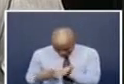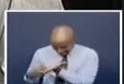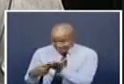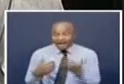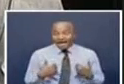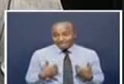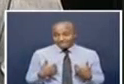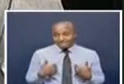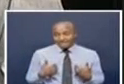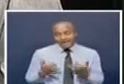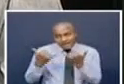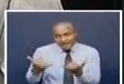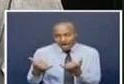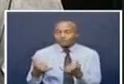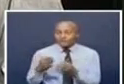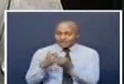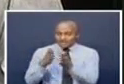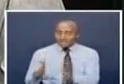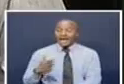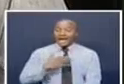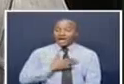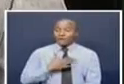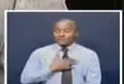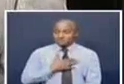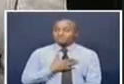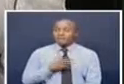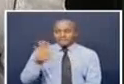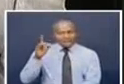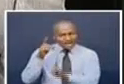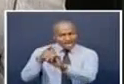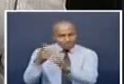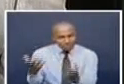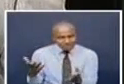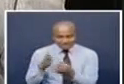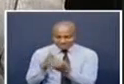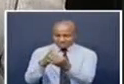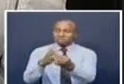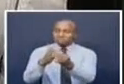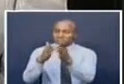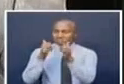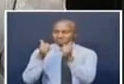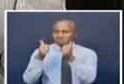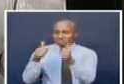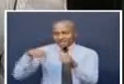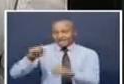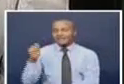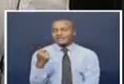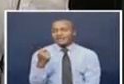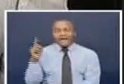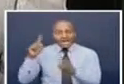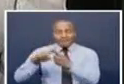mahali tumefikia sasa, hao viongozi wetu sasa nia yao ni kuleta uongozi bora katika jamhuri, sio kuongoza wa